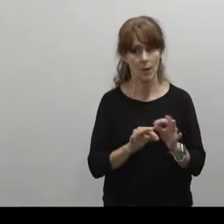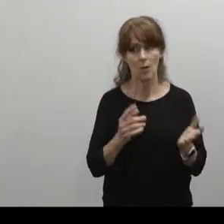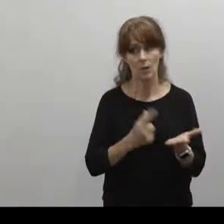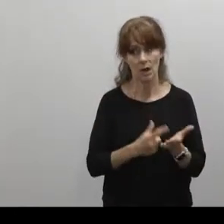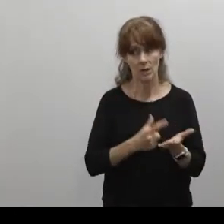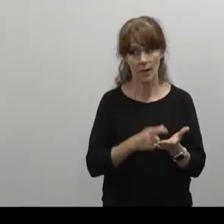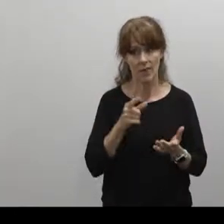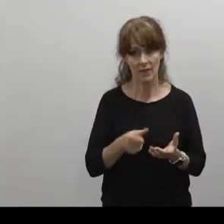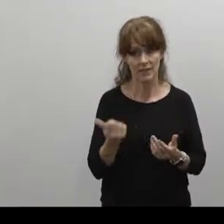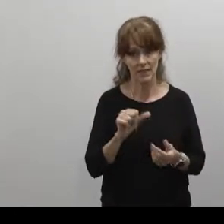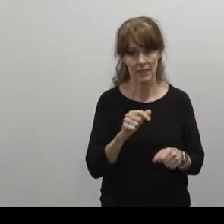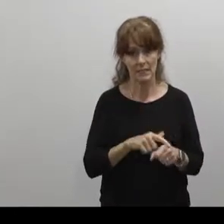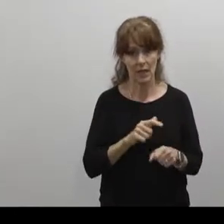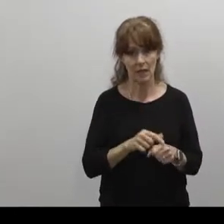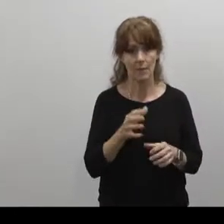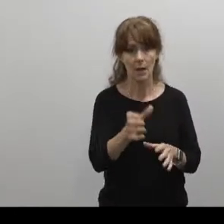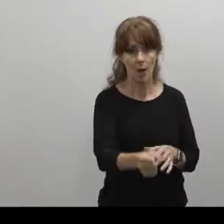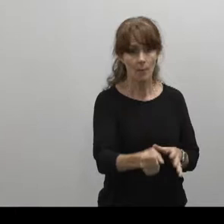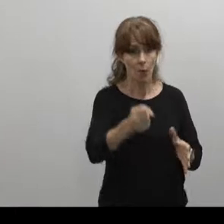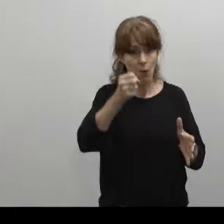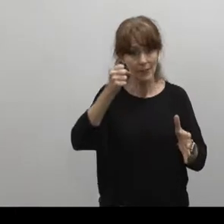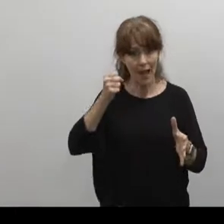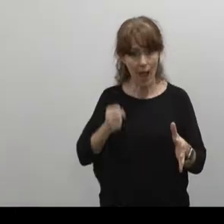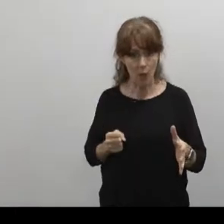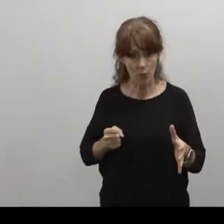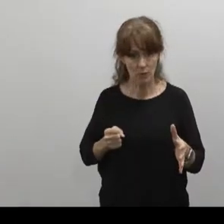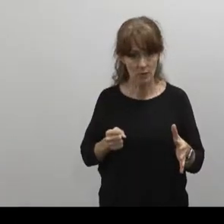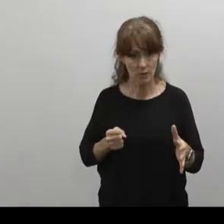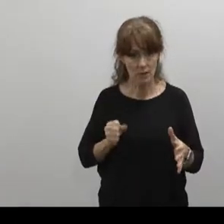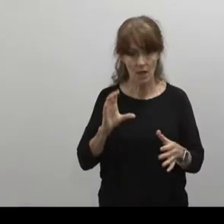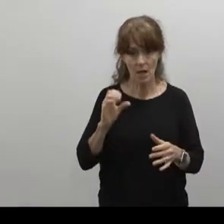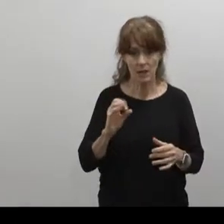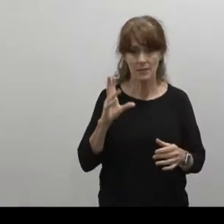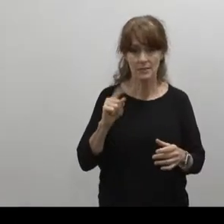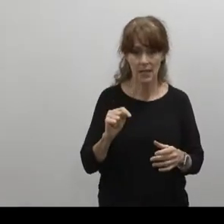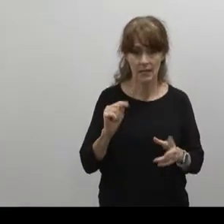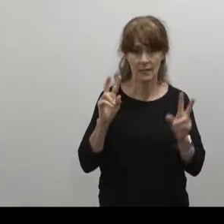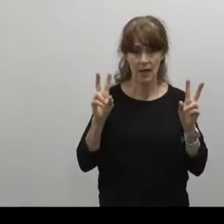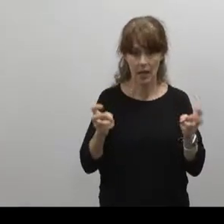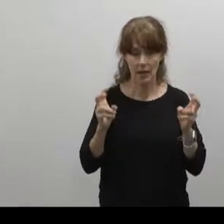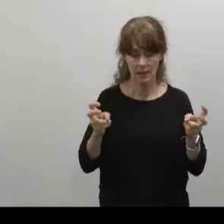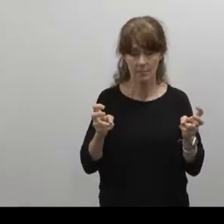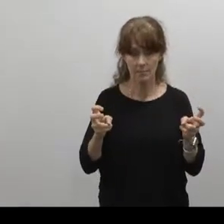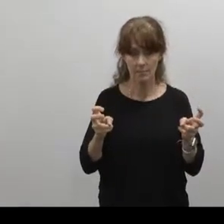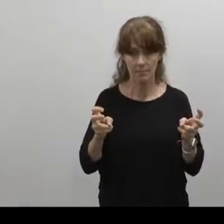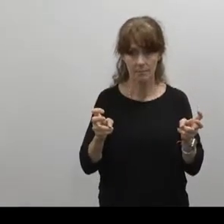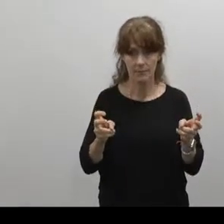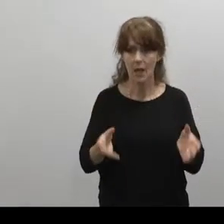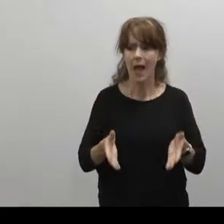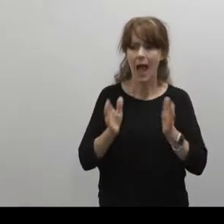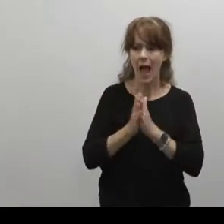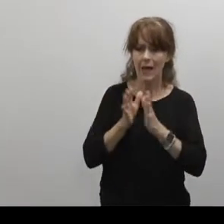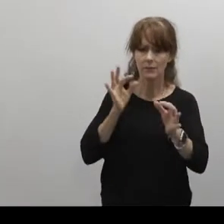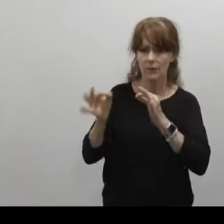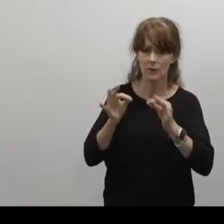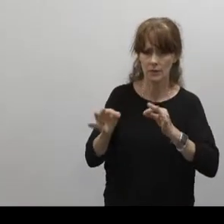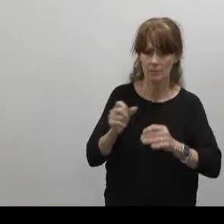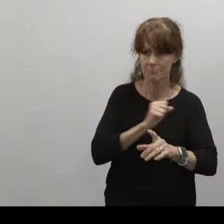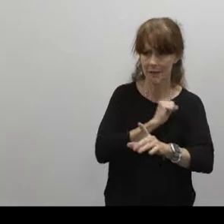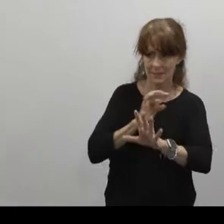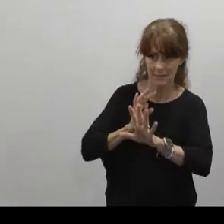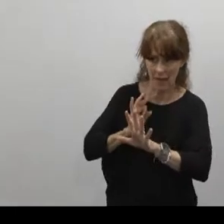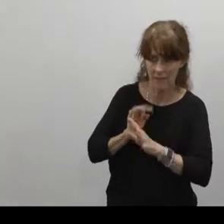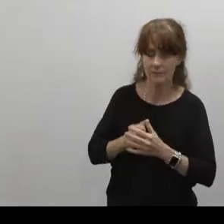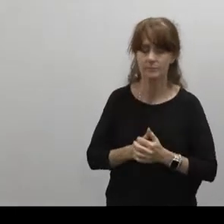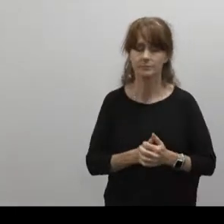dương trừ ca phí chà rà na trừ ca phí xa kinh tế to đầu tiên dương ai đọ vì chính vì rịp bệnh